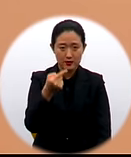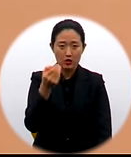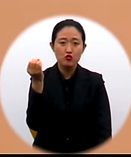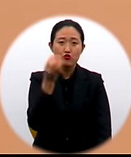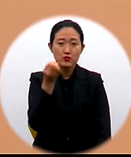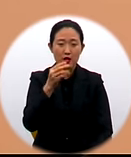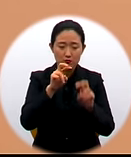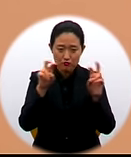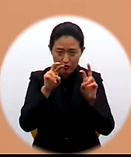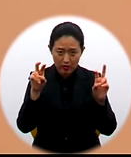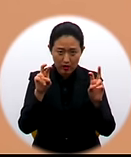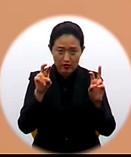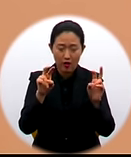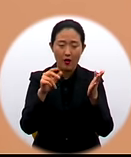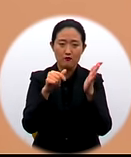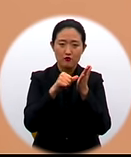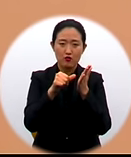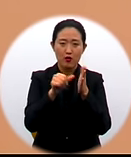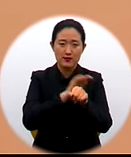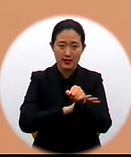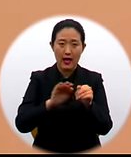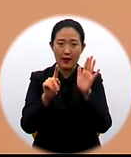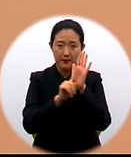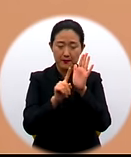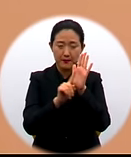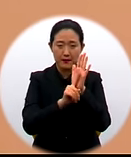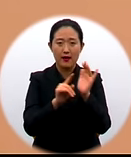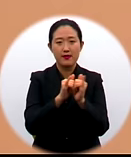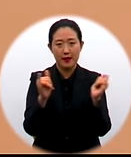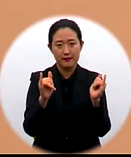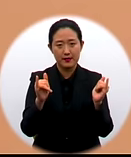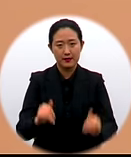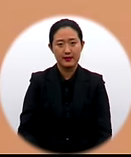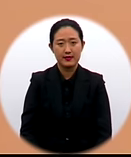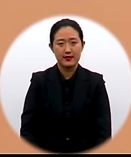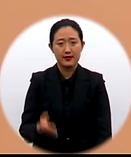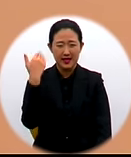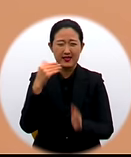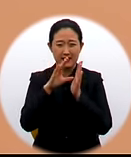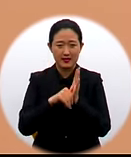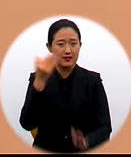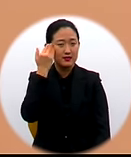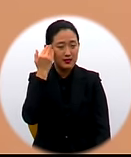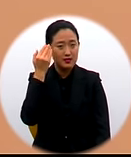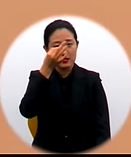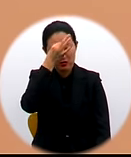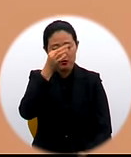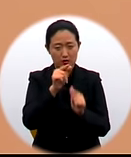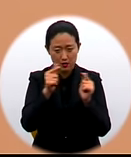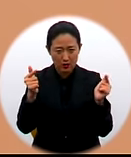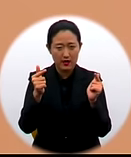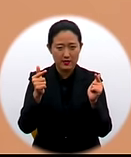분석해서 매출을 일으키기 위해서 하는 마케팅들이 있는데, 과거에는 퍼포먼스 마케터들이 굉장히 훌륭한 지식과 기술을